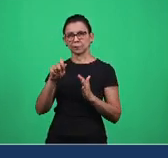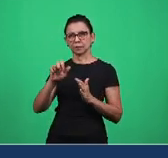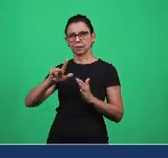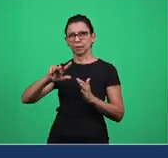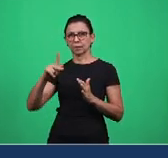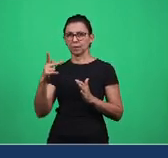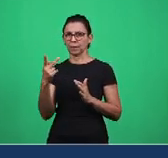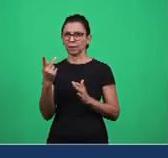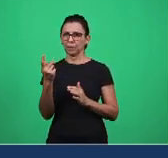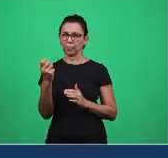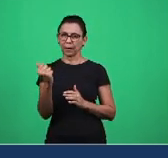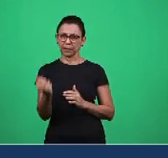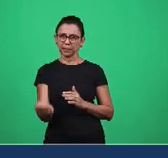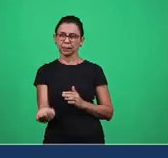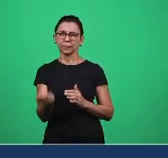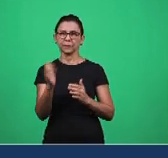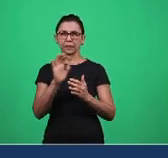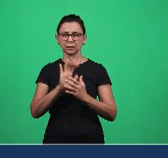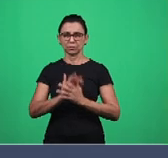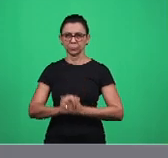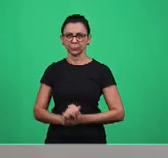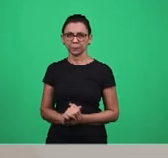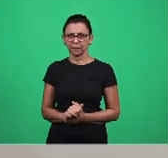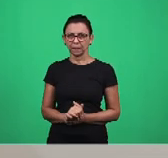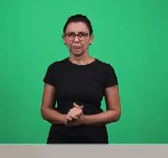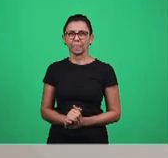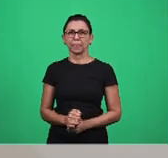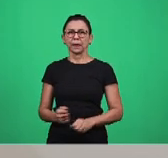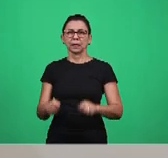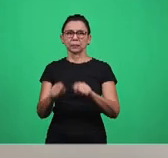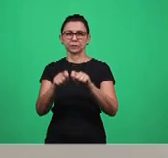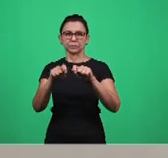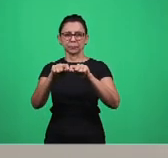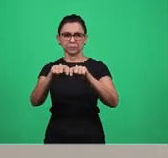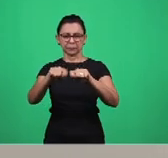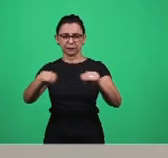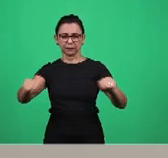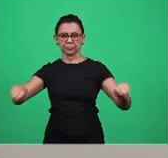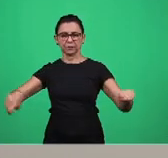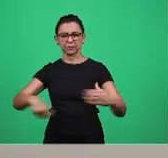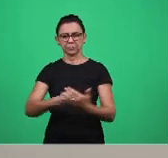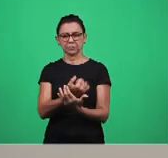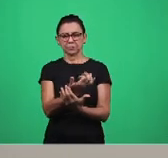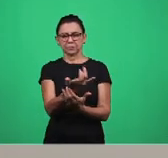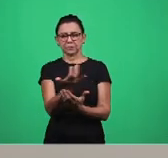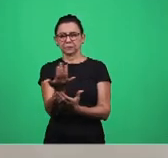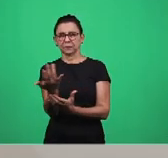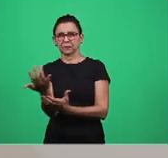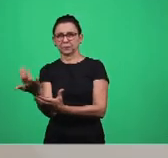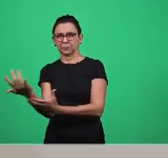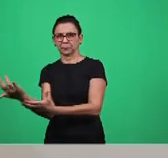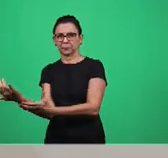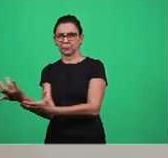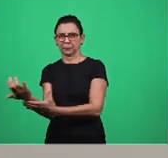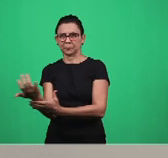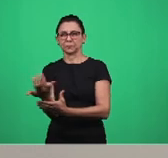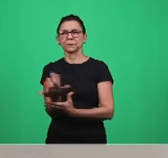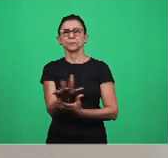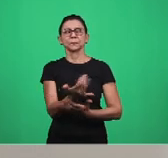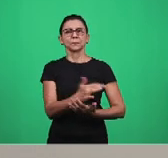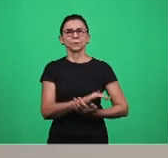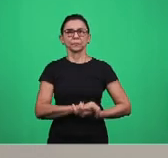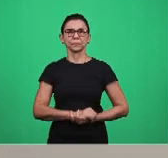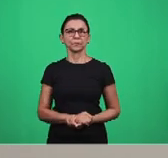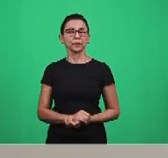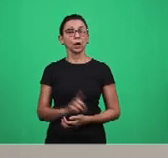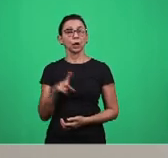elle a les éléments, les aliments que la personne peut choisir. Quelques-uns veulent de la